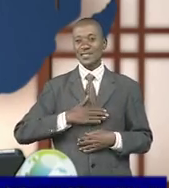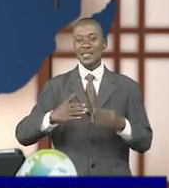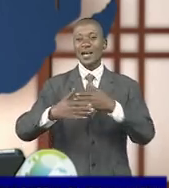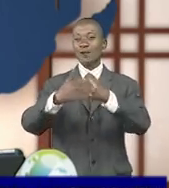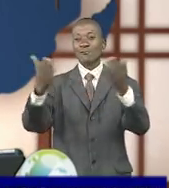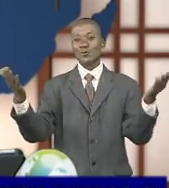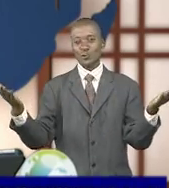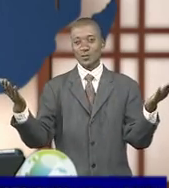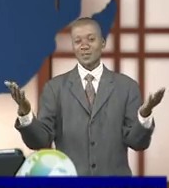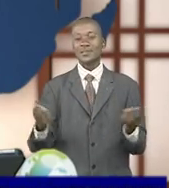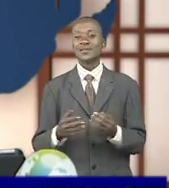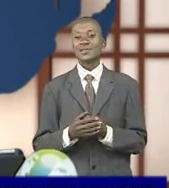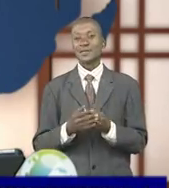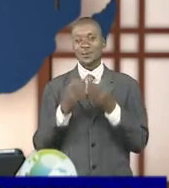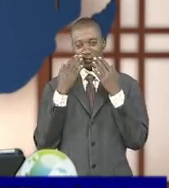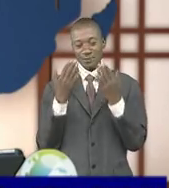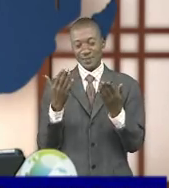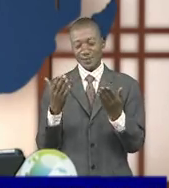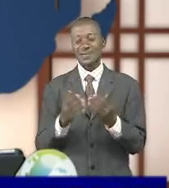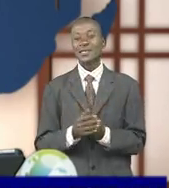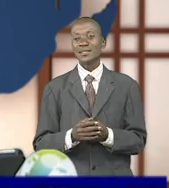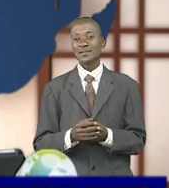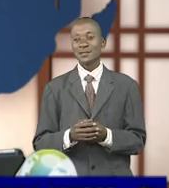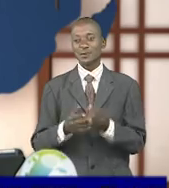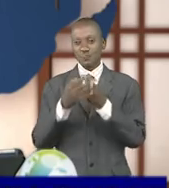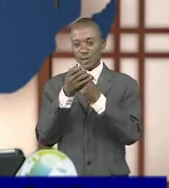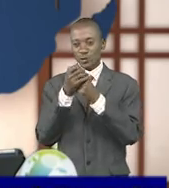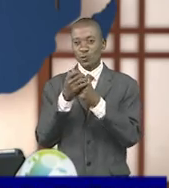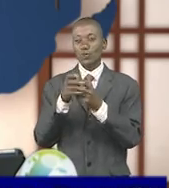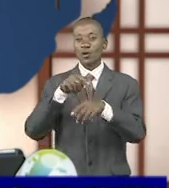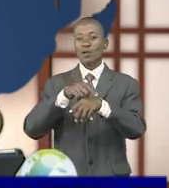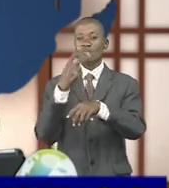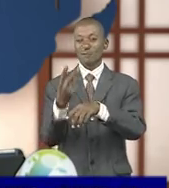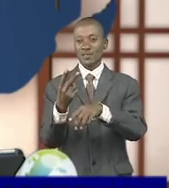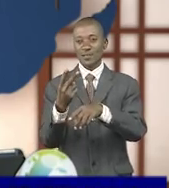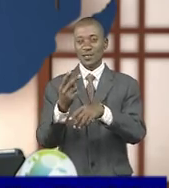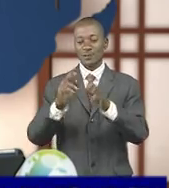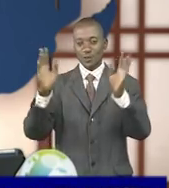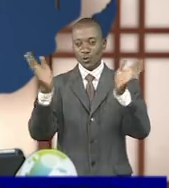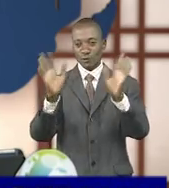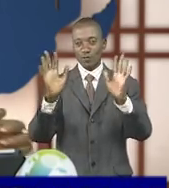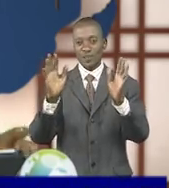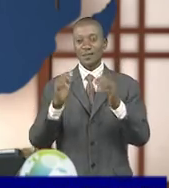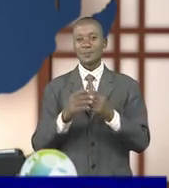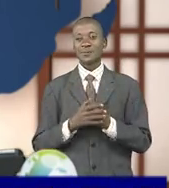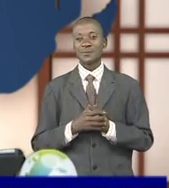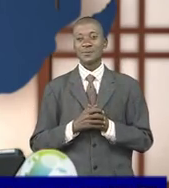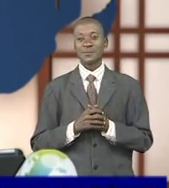est assurée par Guillaume Koukouma Mengipongé. 20h, retrouvez Guy Matondou et 22h, Jacques Aboua. Merci et bonsoir.